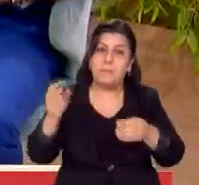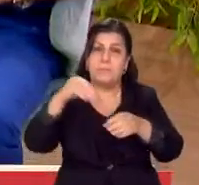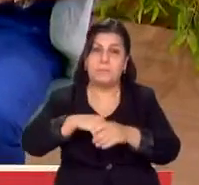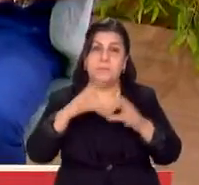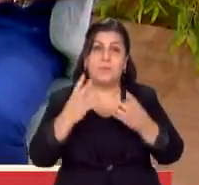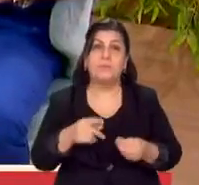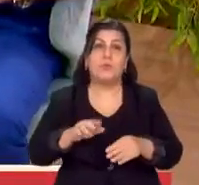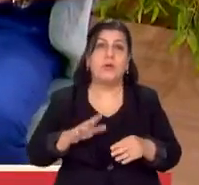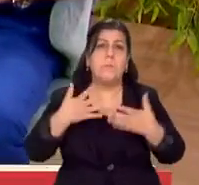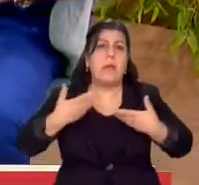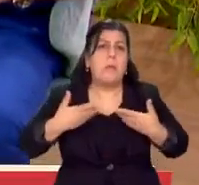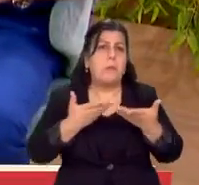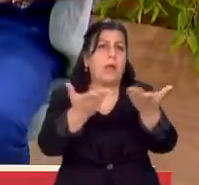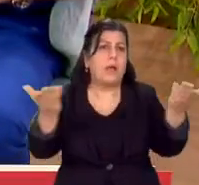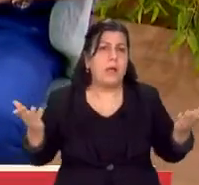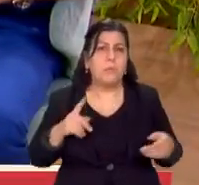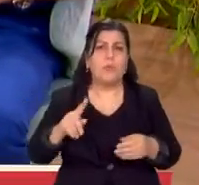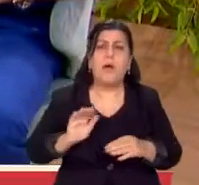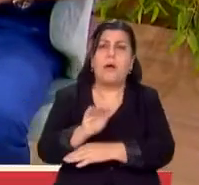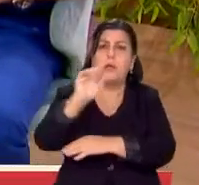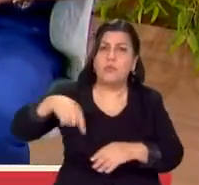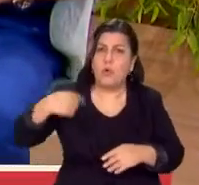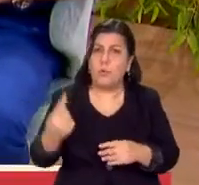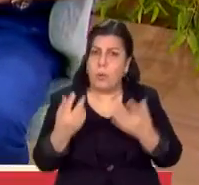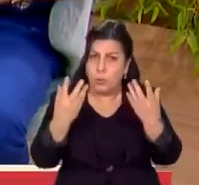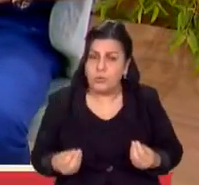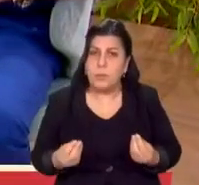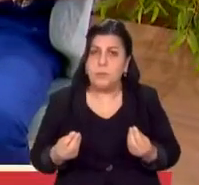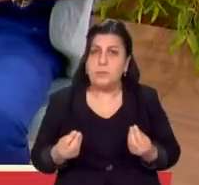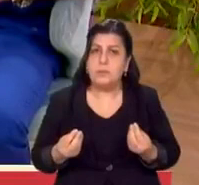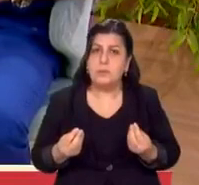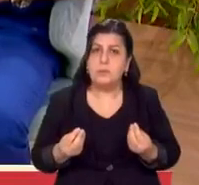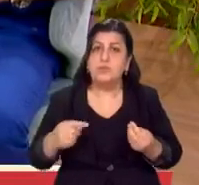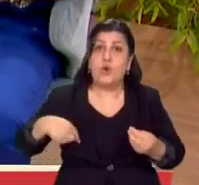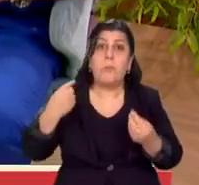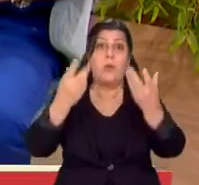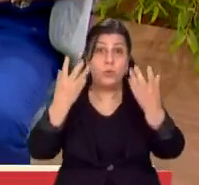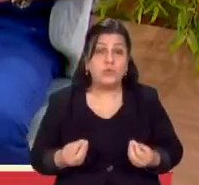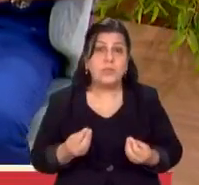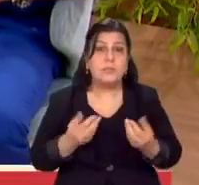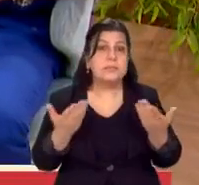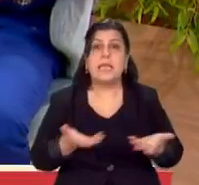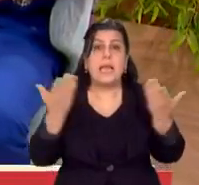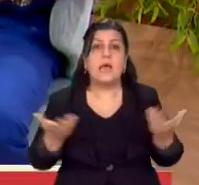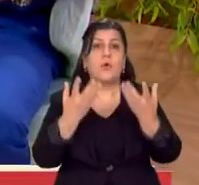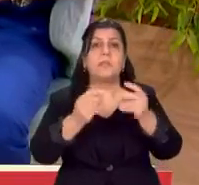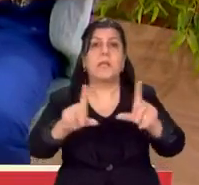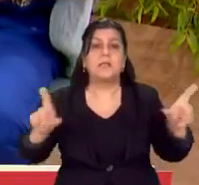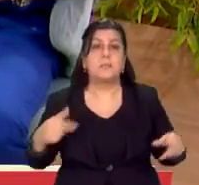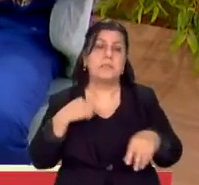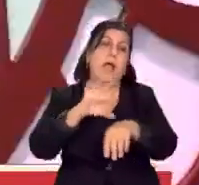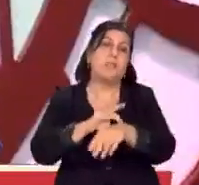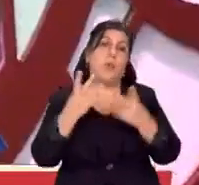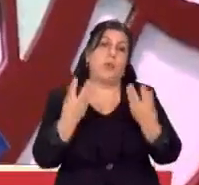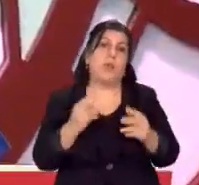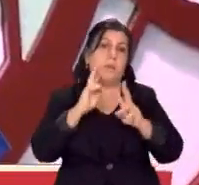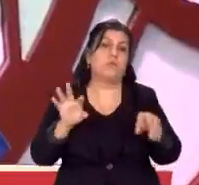var Yani bu hayat normale dönecek mi veya normale döner seneler olması gerekiyor Biz hastanelik olarak